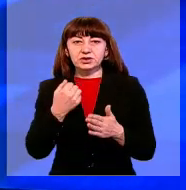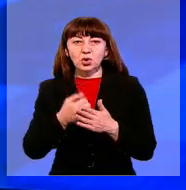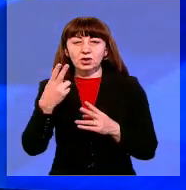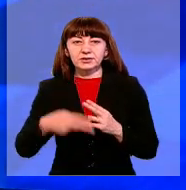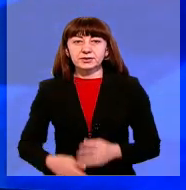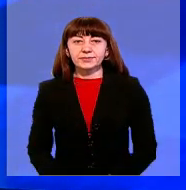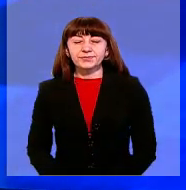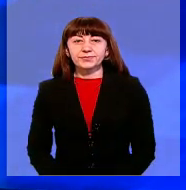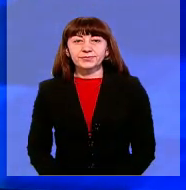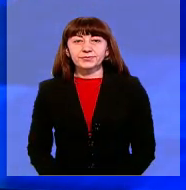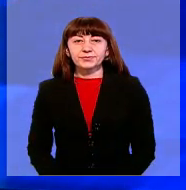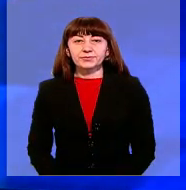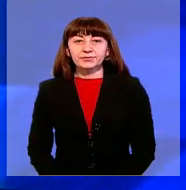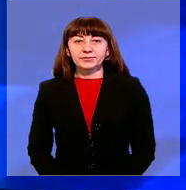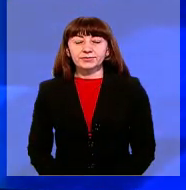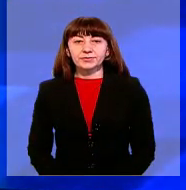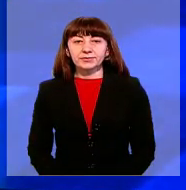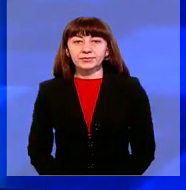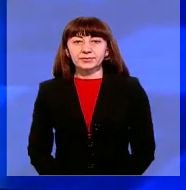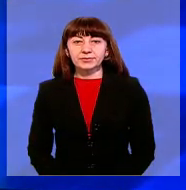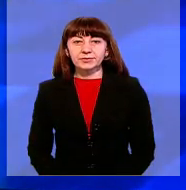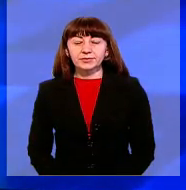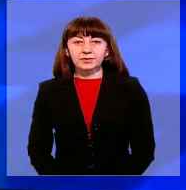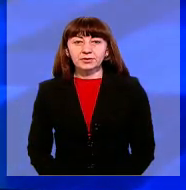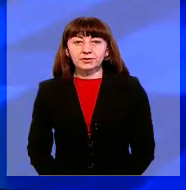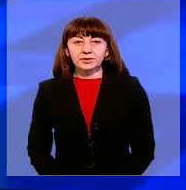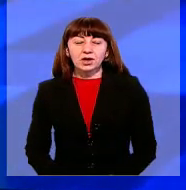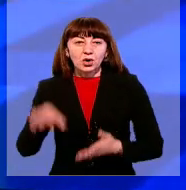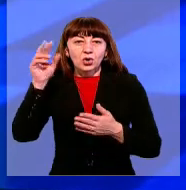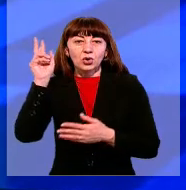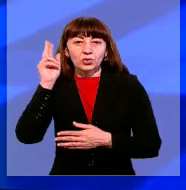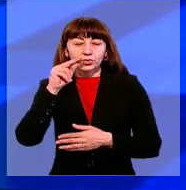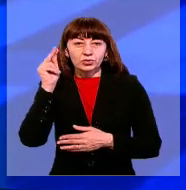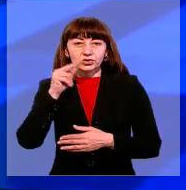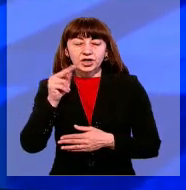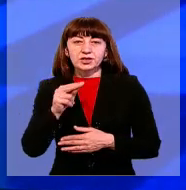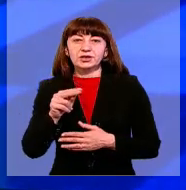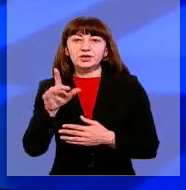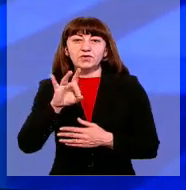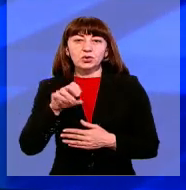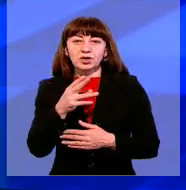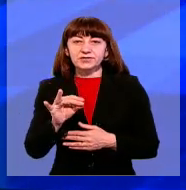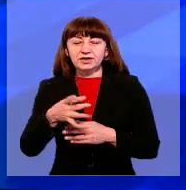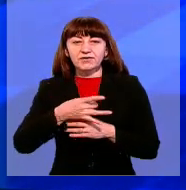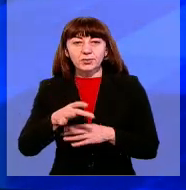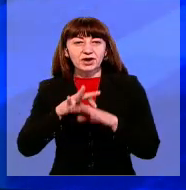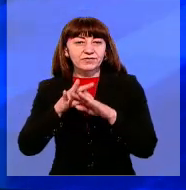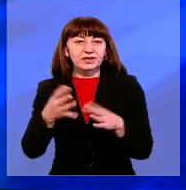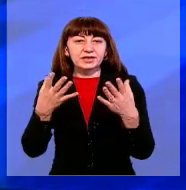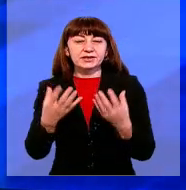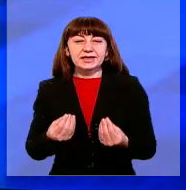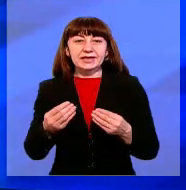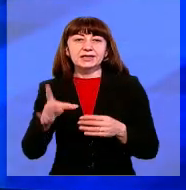Федоров ауданының оқушылары республика күнін ерекше форматта жоғары деңгейде атап өтті. Бес мектептің басын қосқан шара түрлі